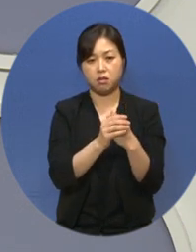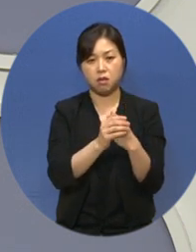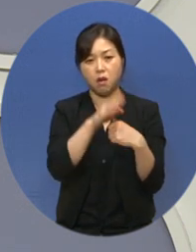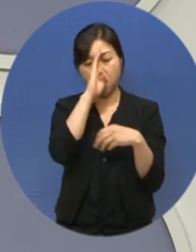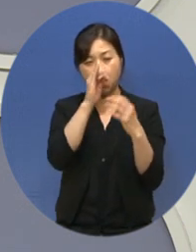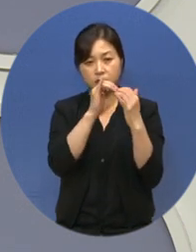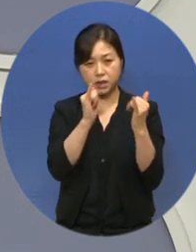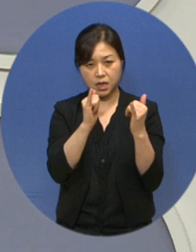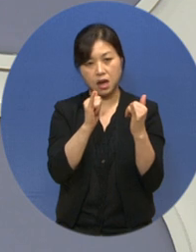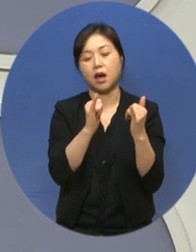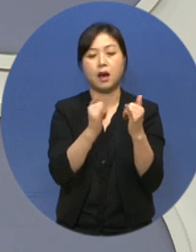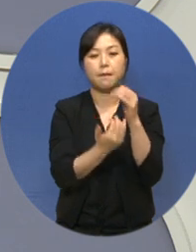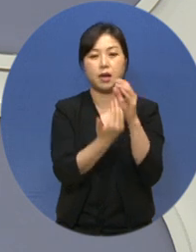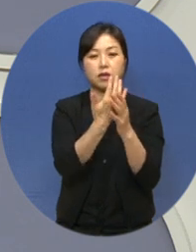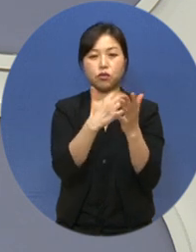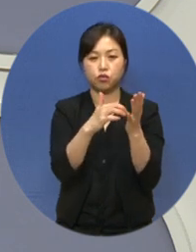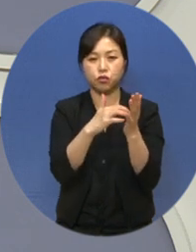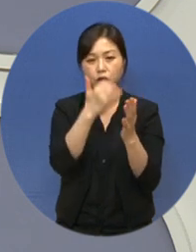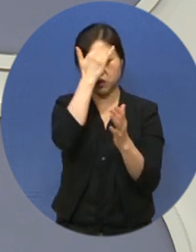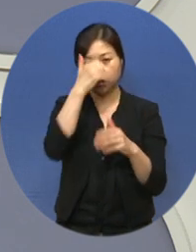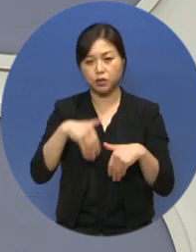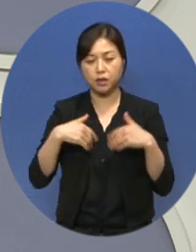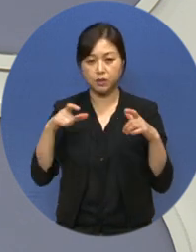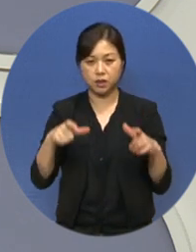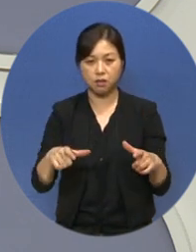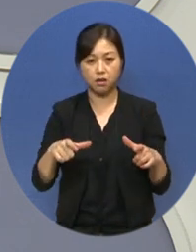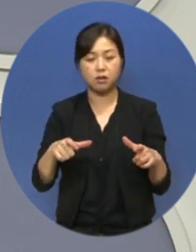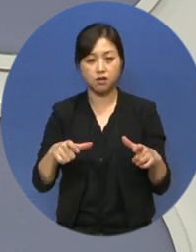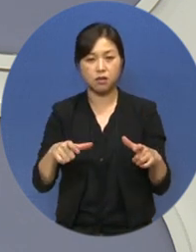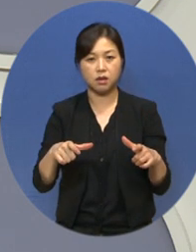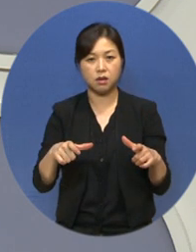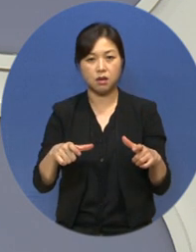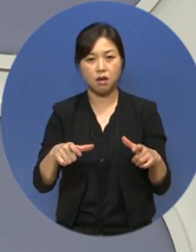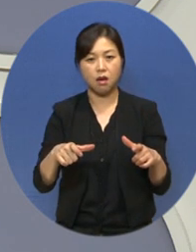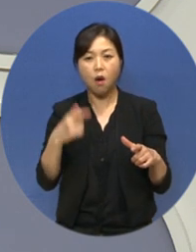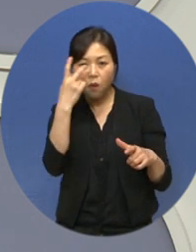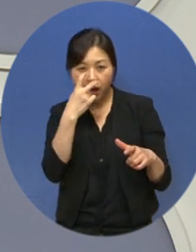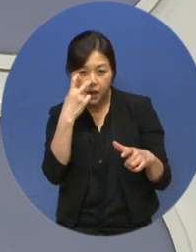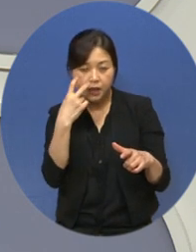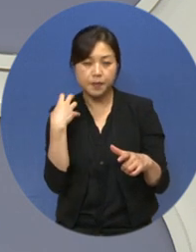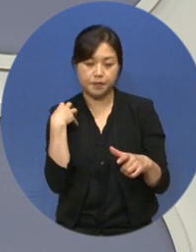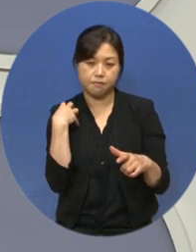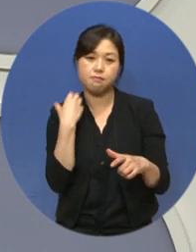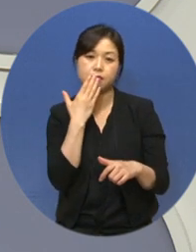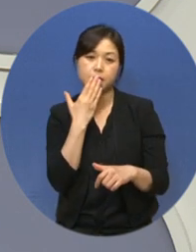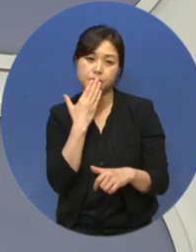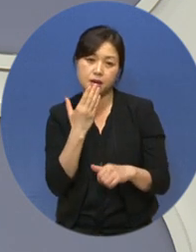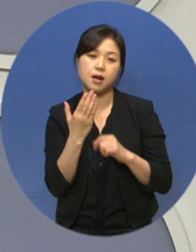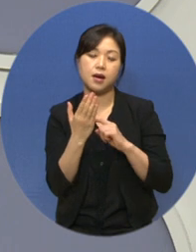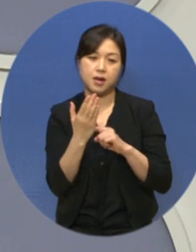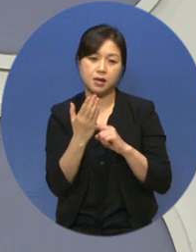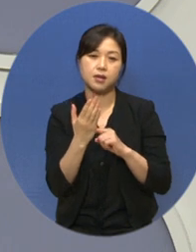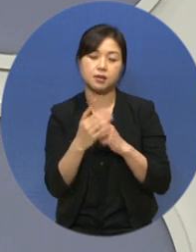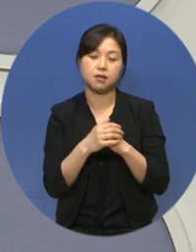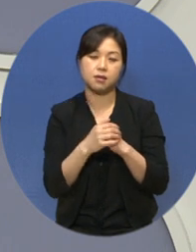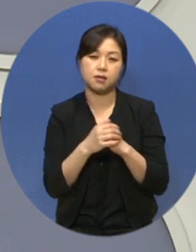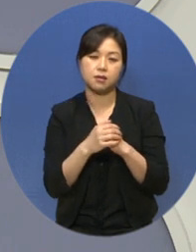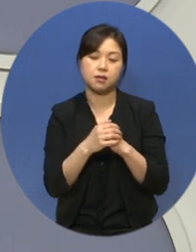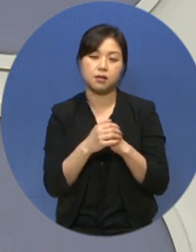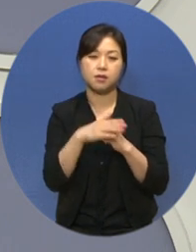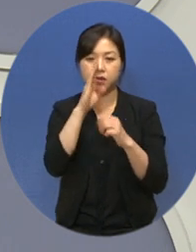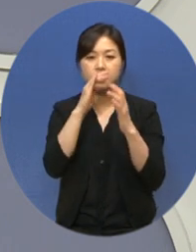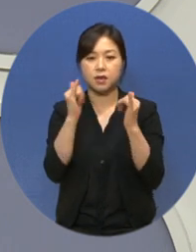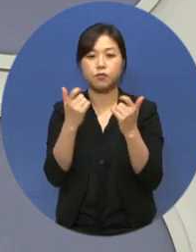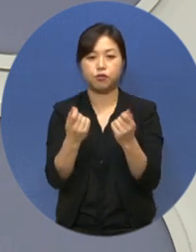자람이 충분히 추천함 직장에서는 예 감당할 수 있는 그 관리할 수 있는 바뀐 야다 이런 말씀을 드리구요 되게